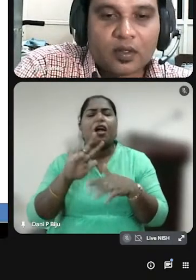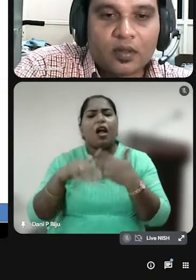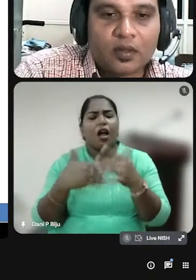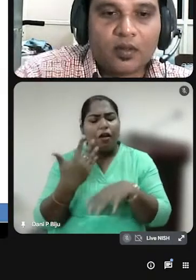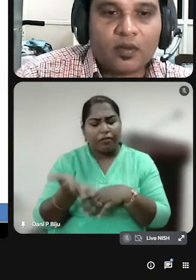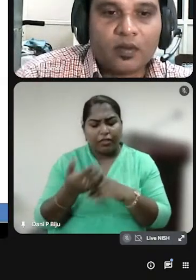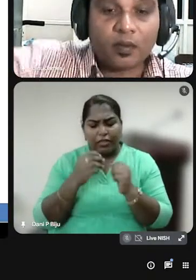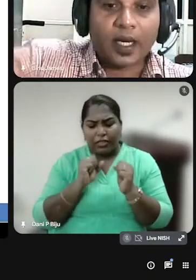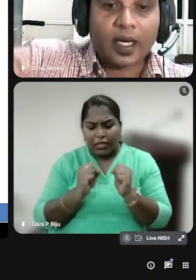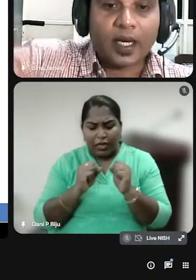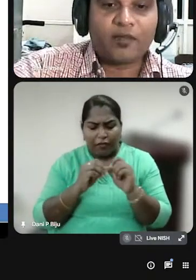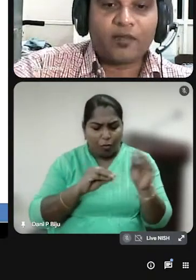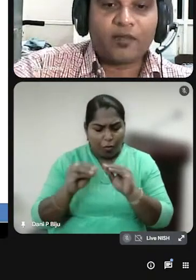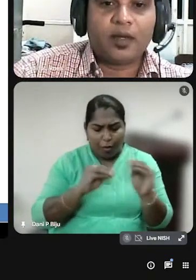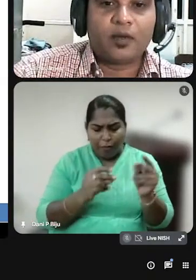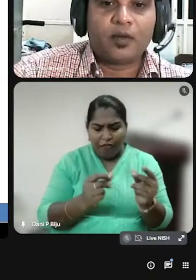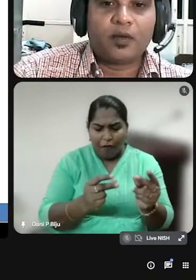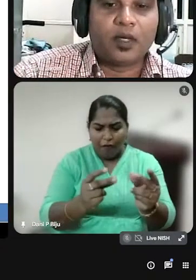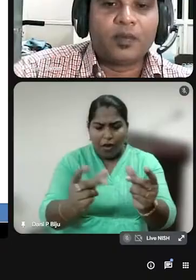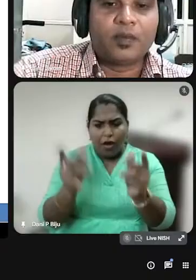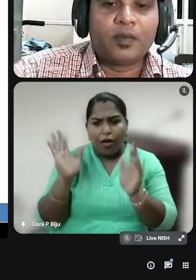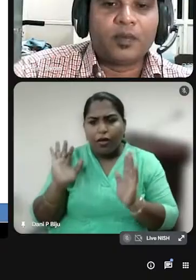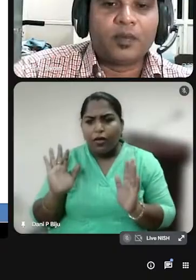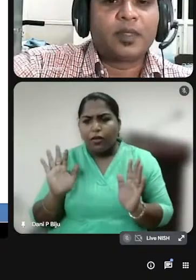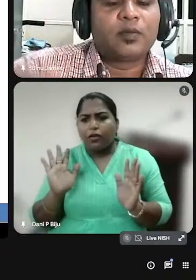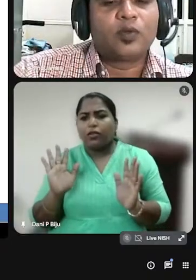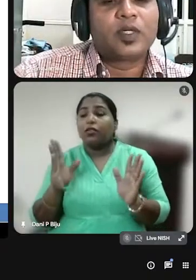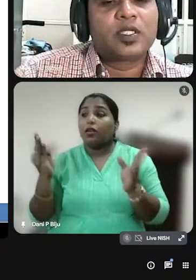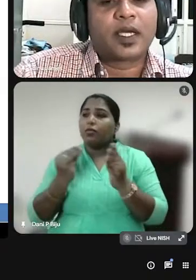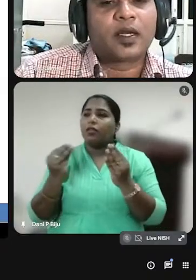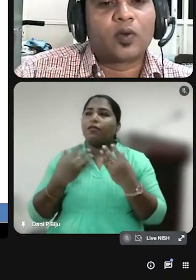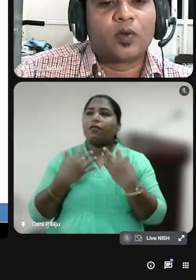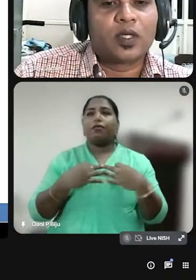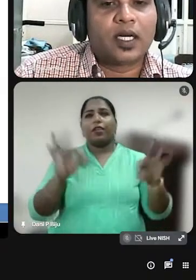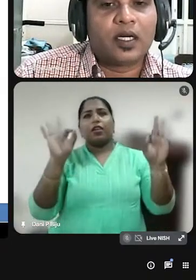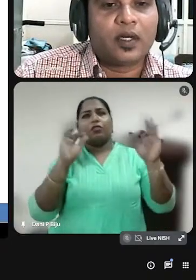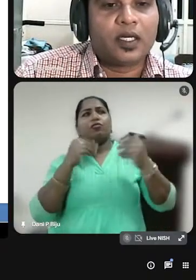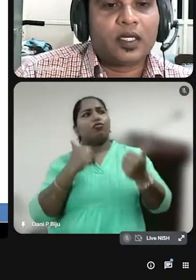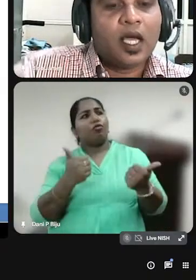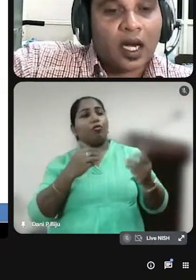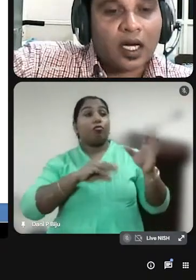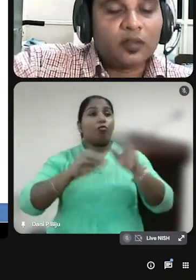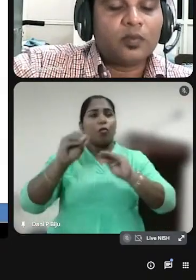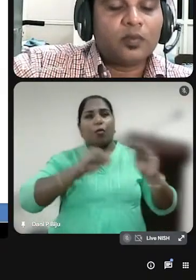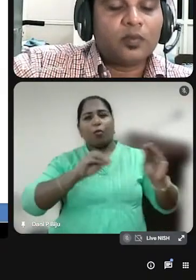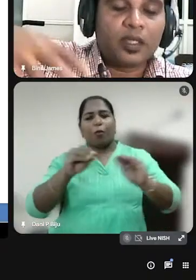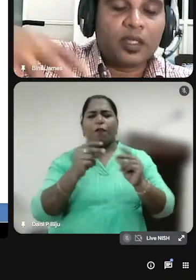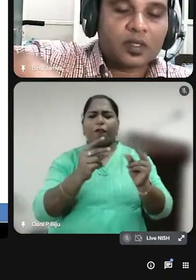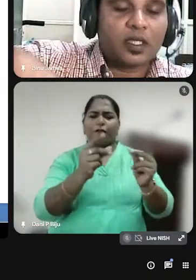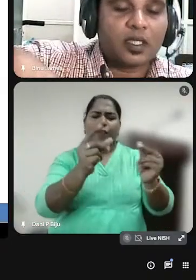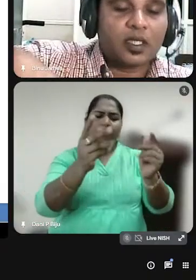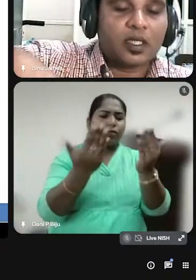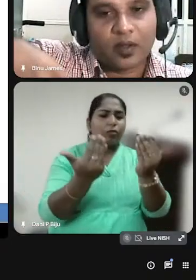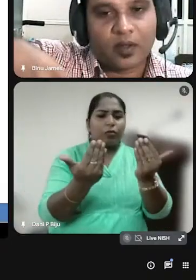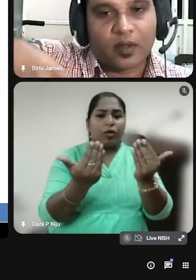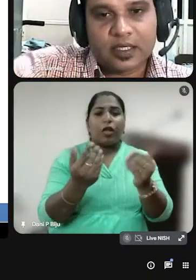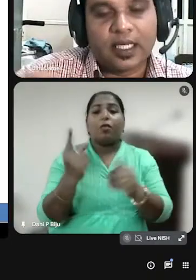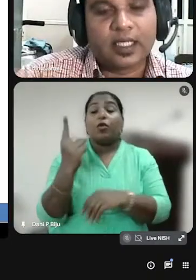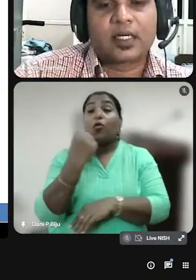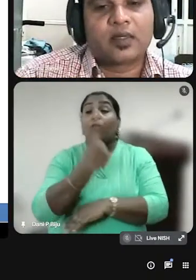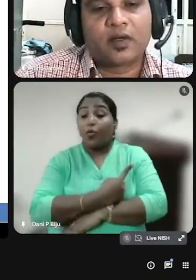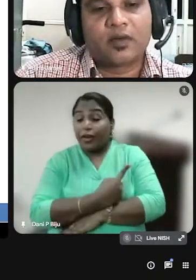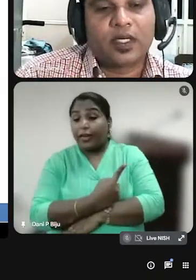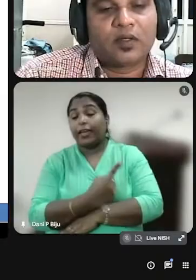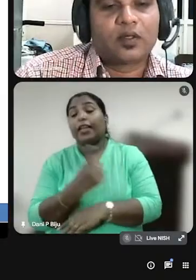വരുന്നതിനായിട്ട് ഭയങ്കര ഫ്രീ ആയ പോലെ തോന്നി. ആ സമയത്ത് മൂവ്മെന്റ്സ് ഭയങ്കര കൂടുതലായിട്ട് വരും. അതും ഒരു ദിവസത്തിൽ അല്ലെങ്കിൽ